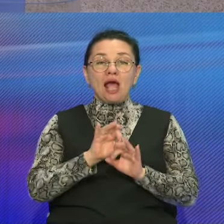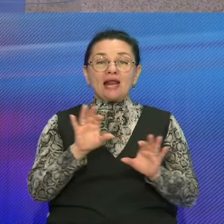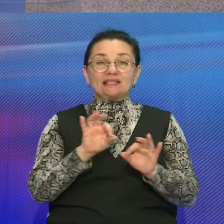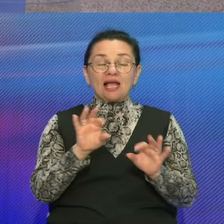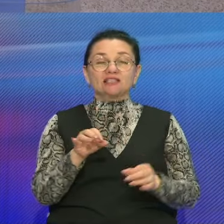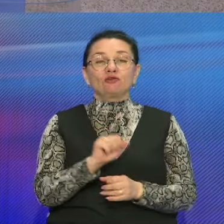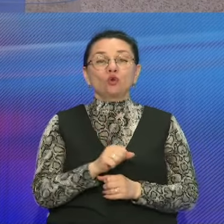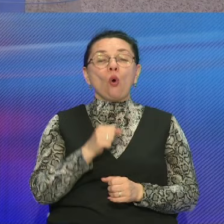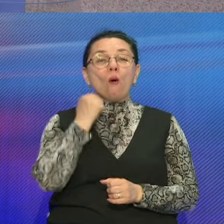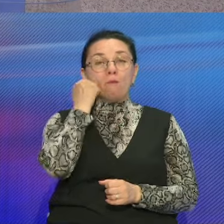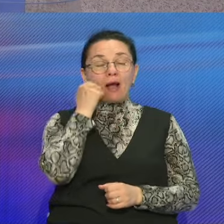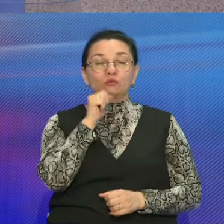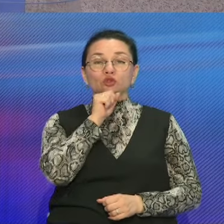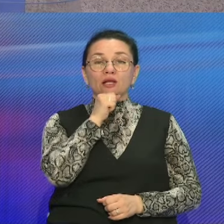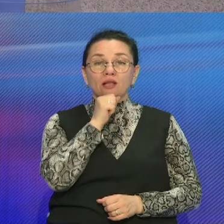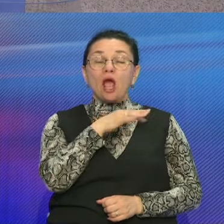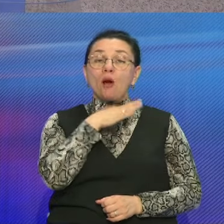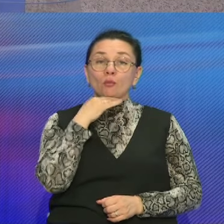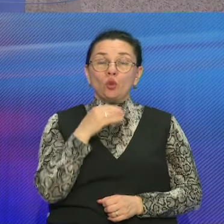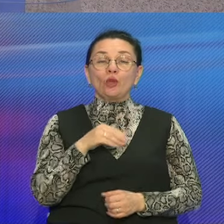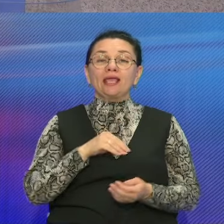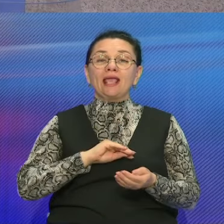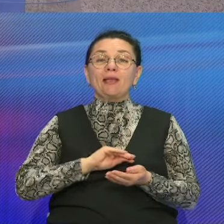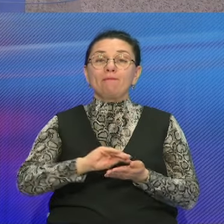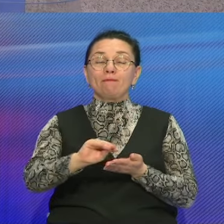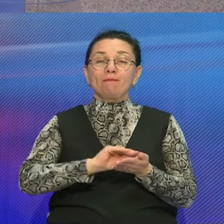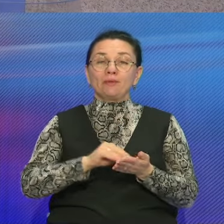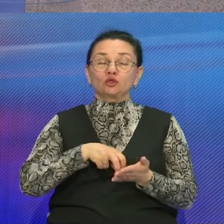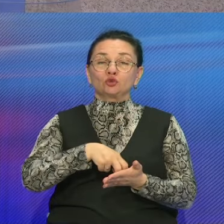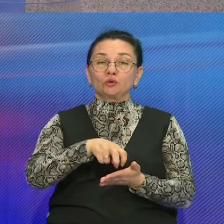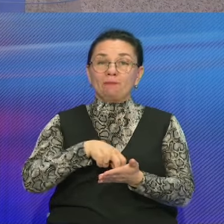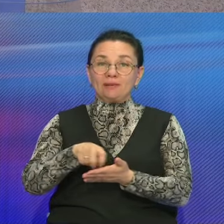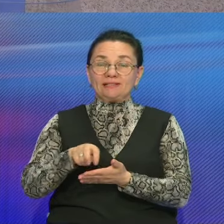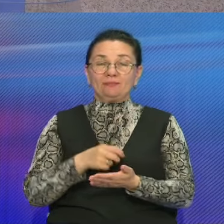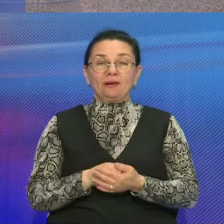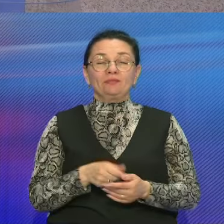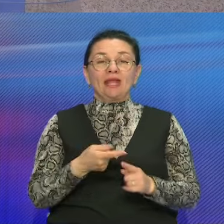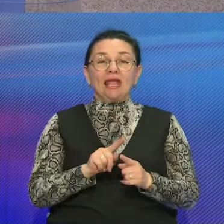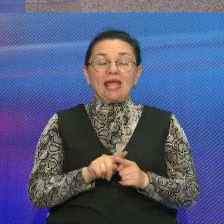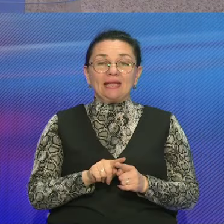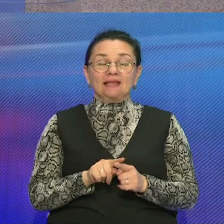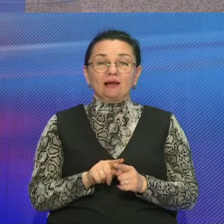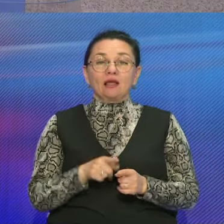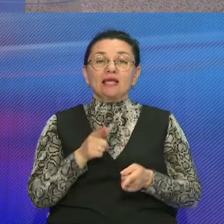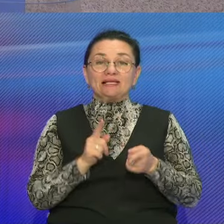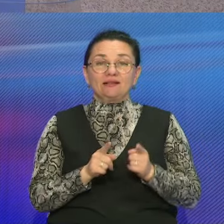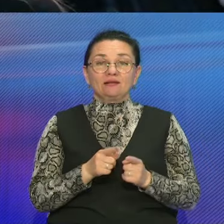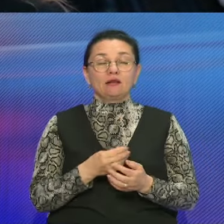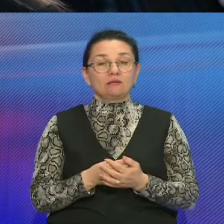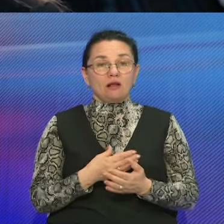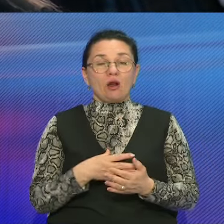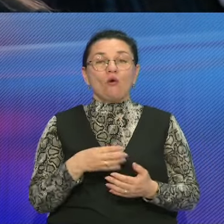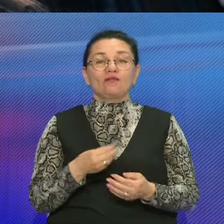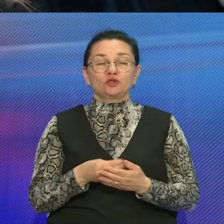дедушках. Многие детишки даже пишут письма, хочу сказать, с монетками оставляют свои письма. Это, естественно, дорогого стоит. Мы